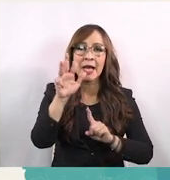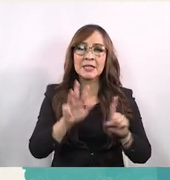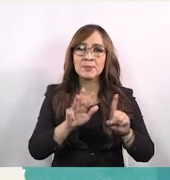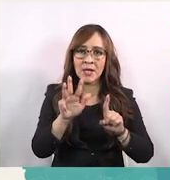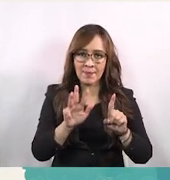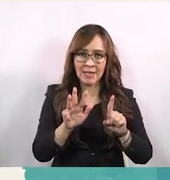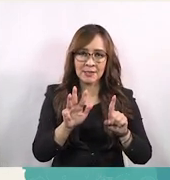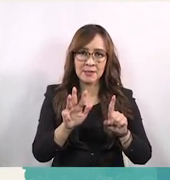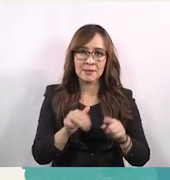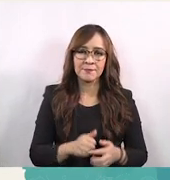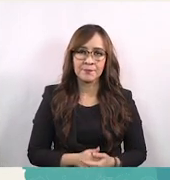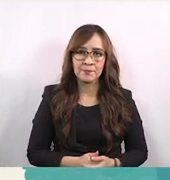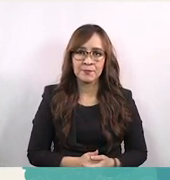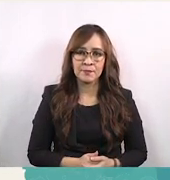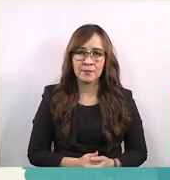ke-19